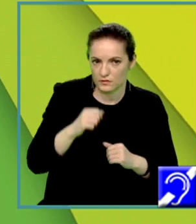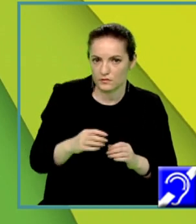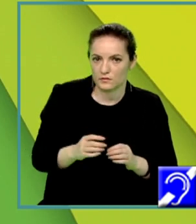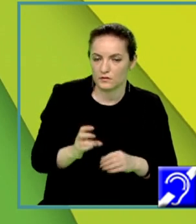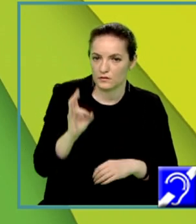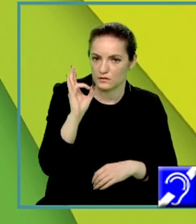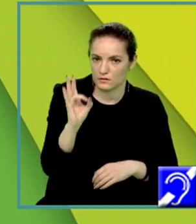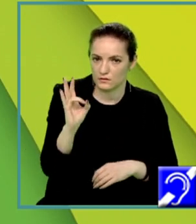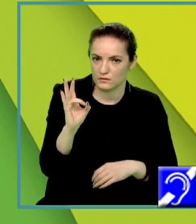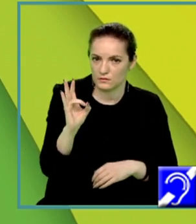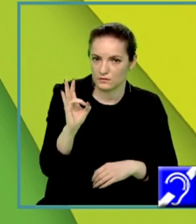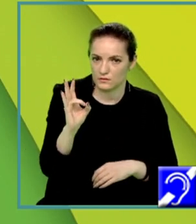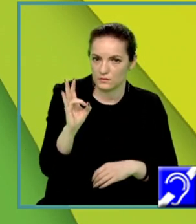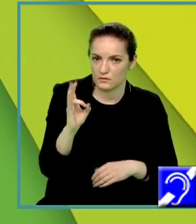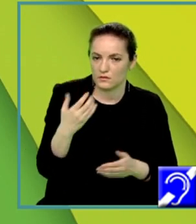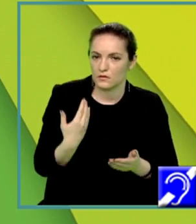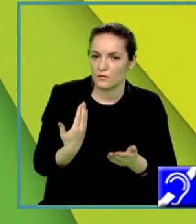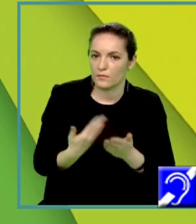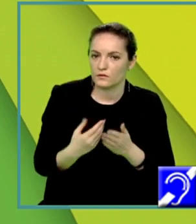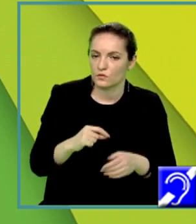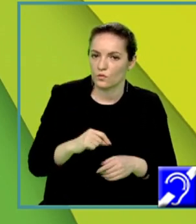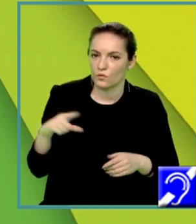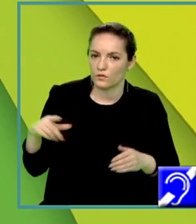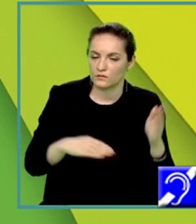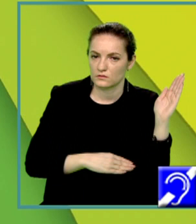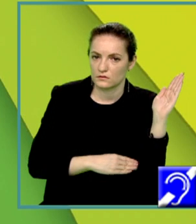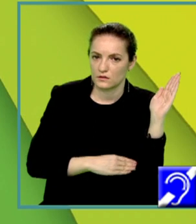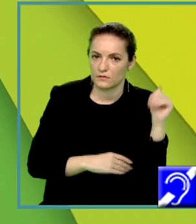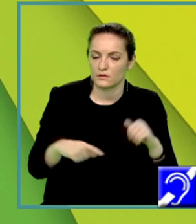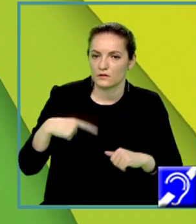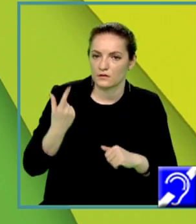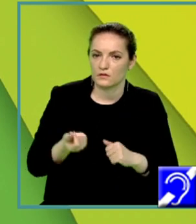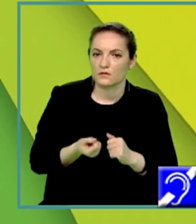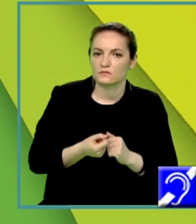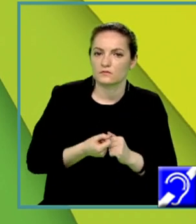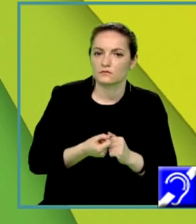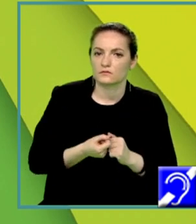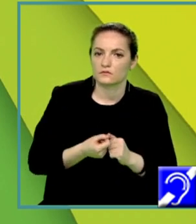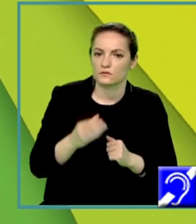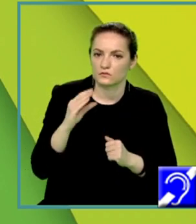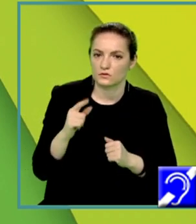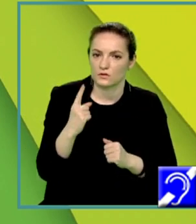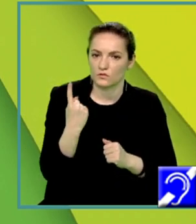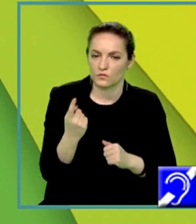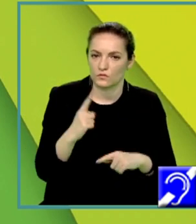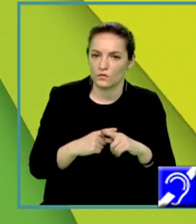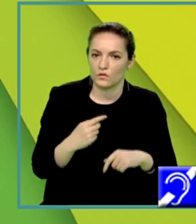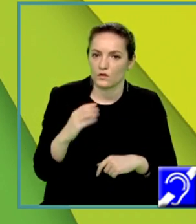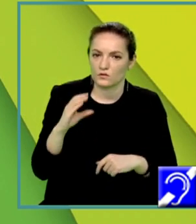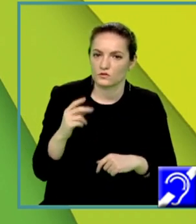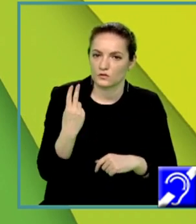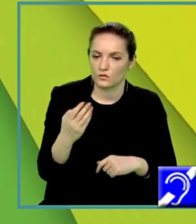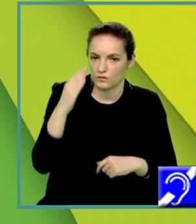înălțimea corespunzătoare unghiului drept într-un triunghi dreptunghic este egală cu cateta 1 ori cateta 2